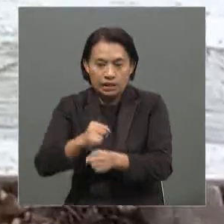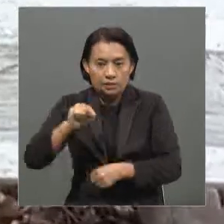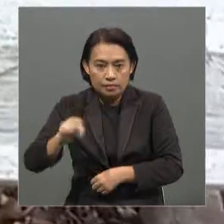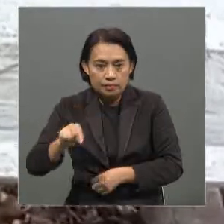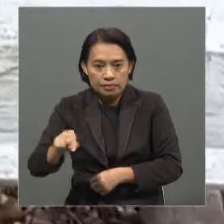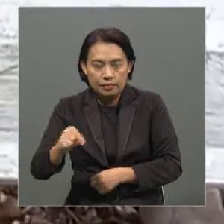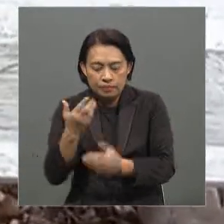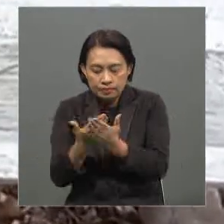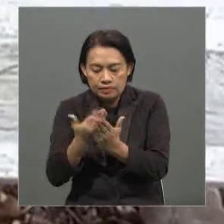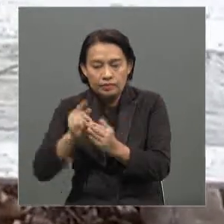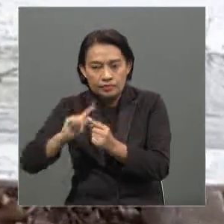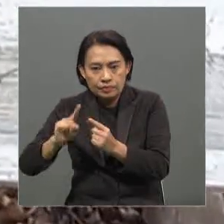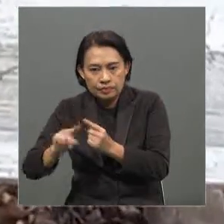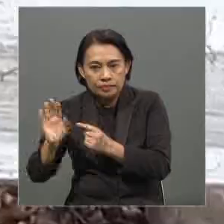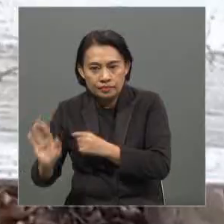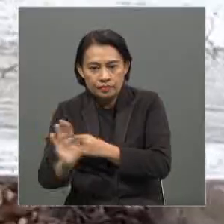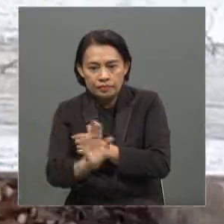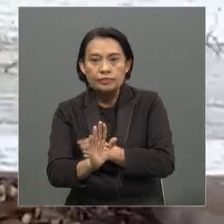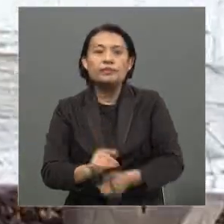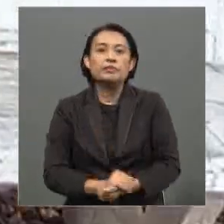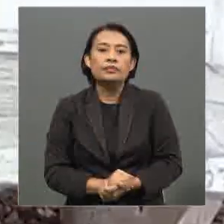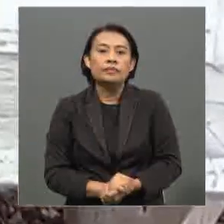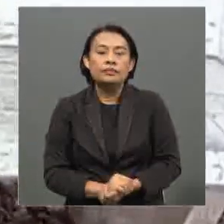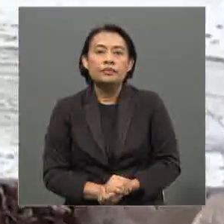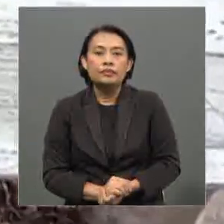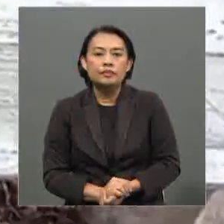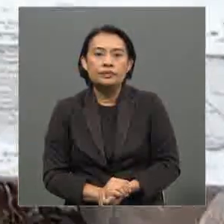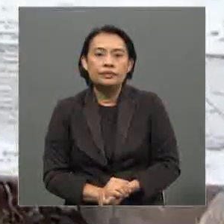บาททุกสตางค์ e